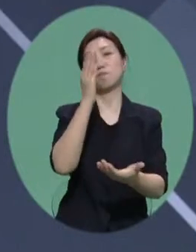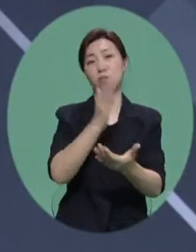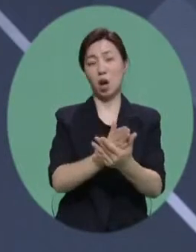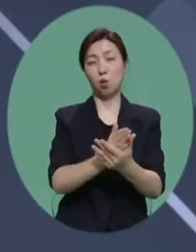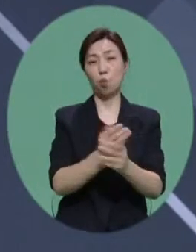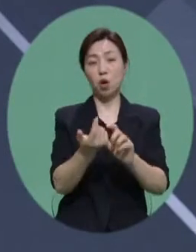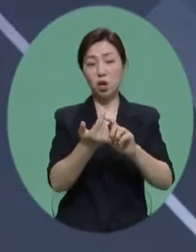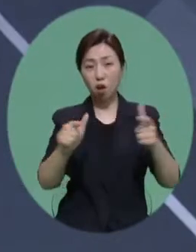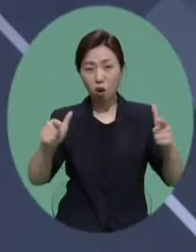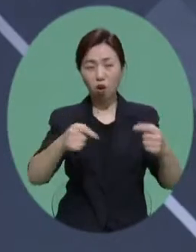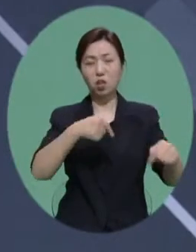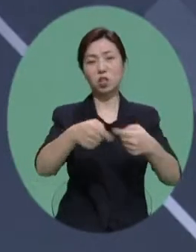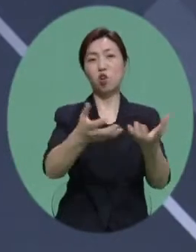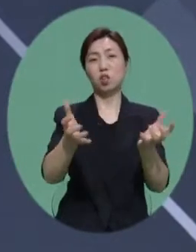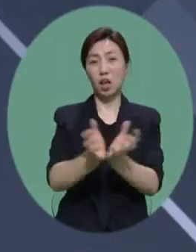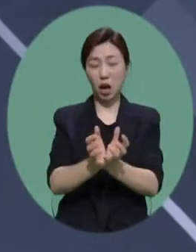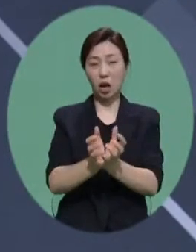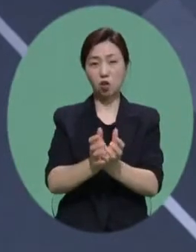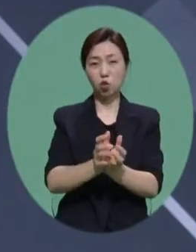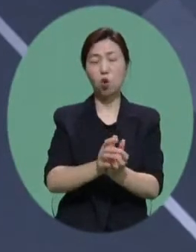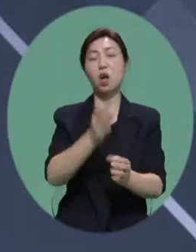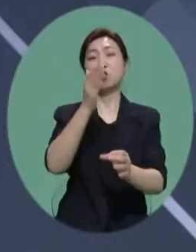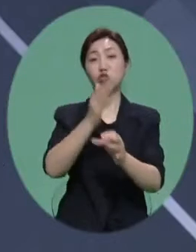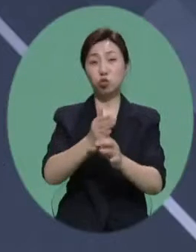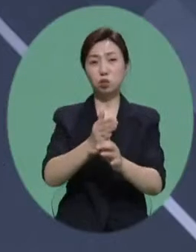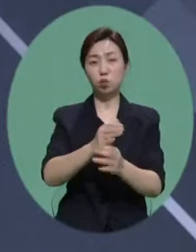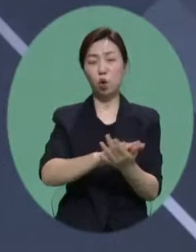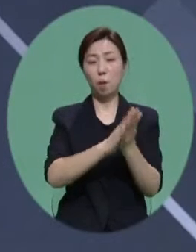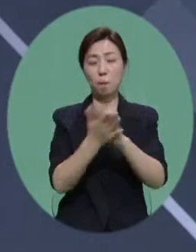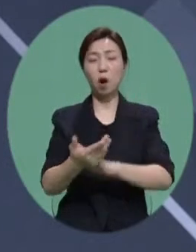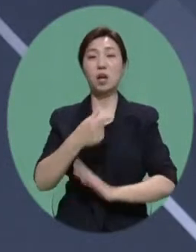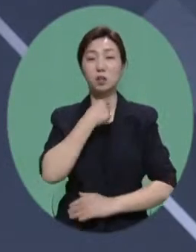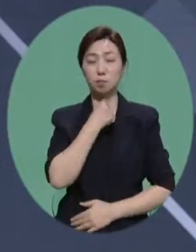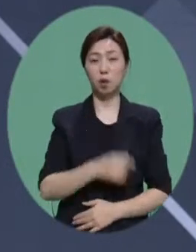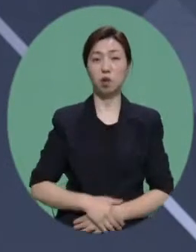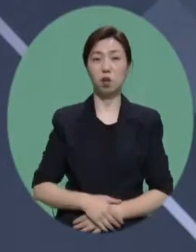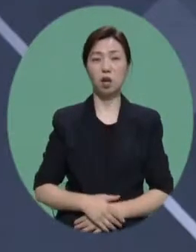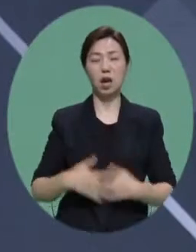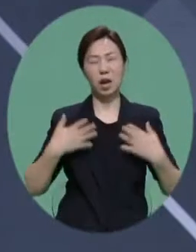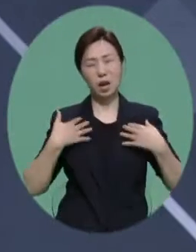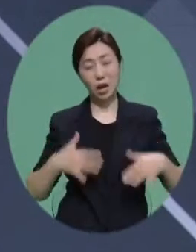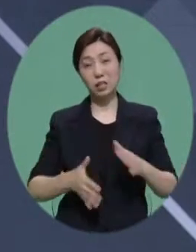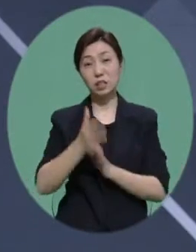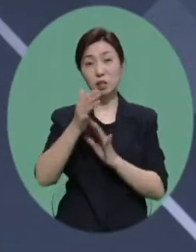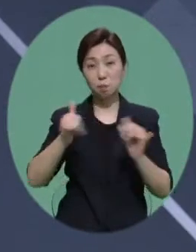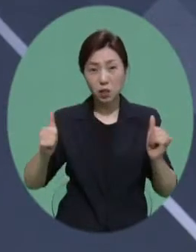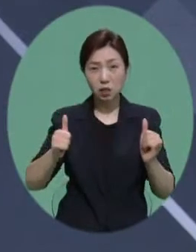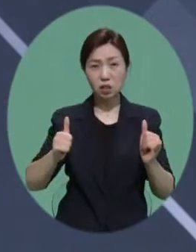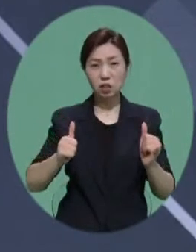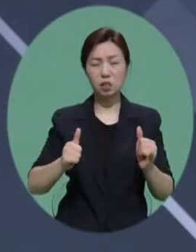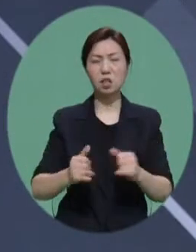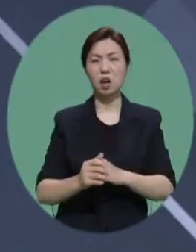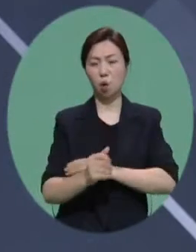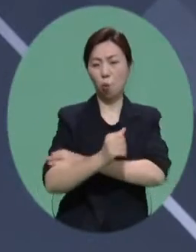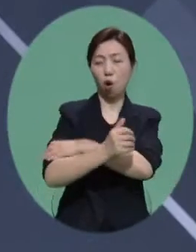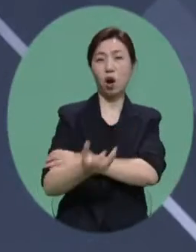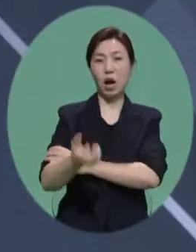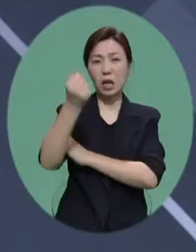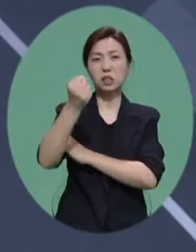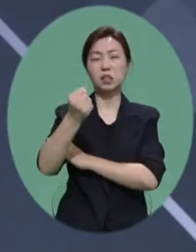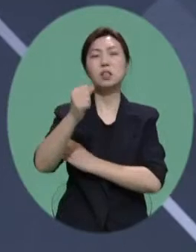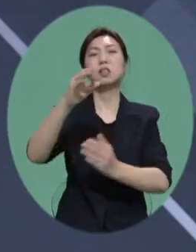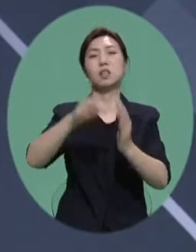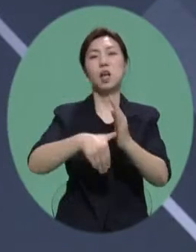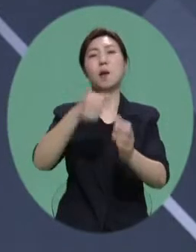로 바꾸고 쉽기 때문입니다 수많은 힘없는 b 줄의 시민 들의 목소리가 주류가 되는 그런 시대를 보고